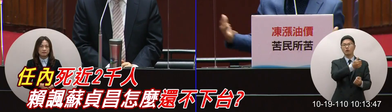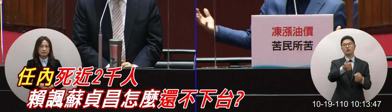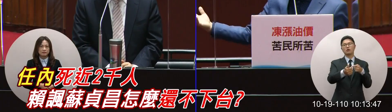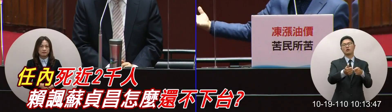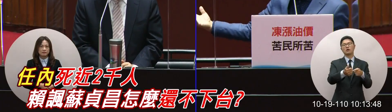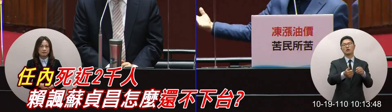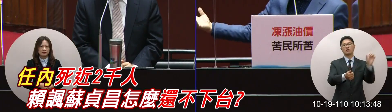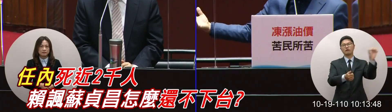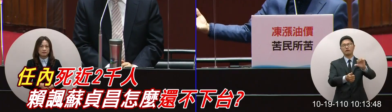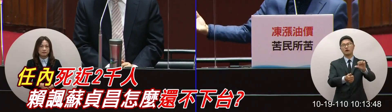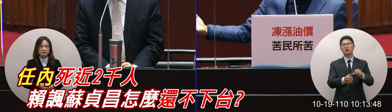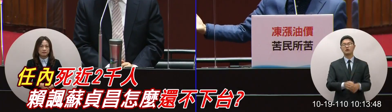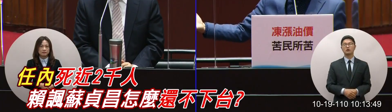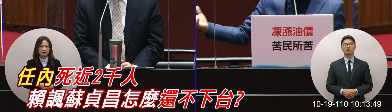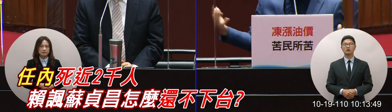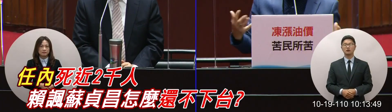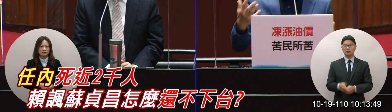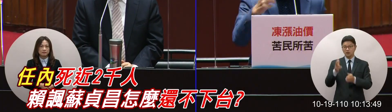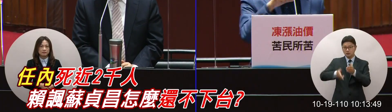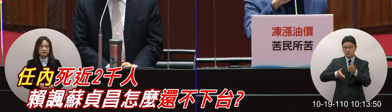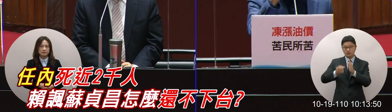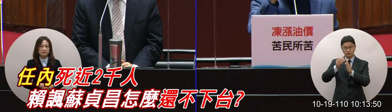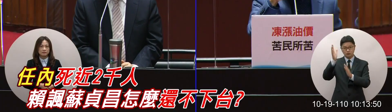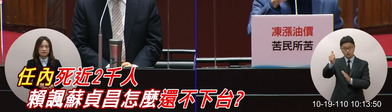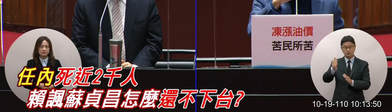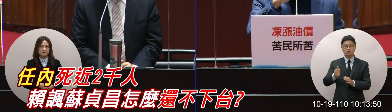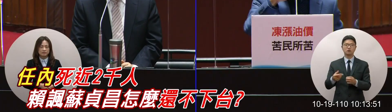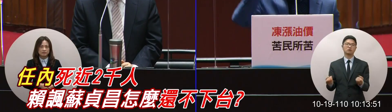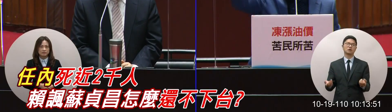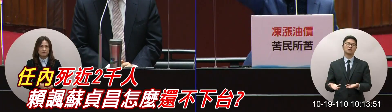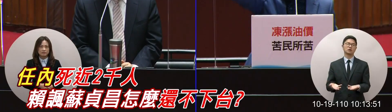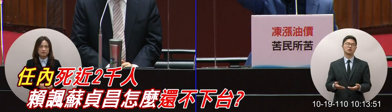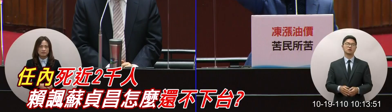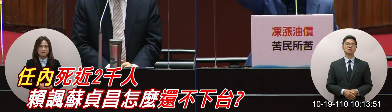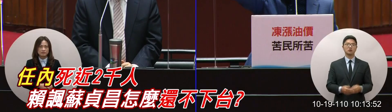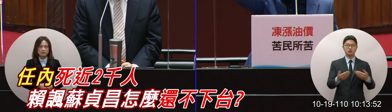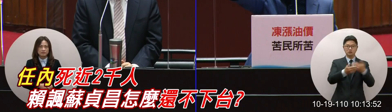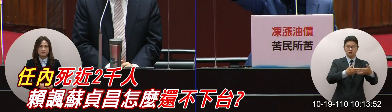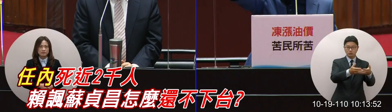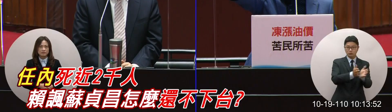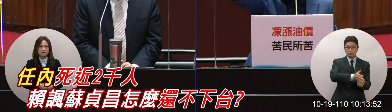台铁局长也没事，交通部也没事，那是什么世界啊？